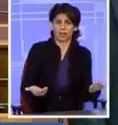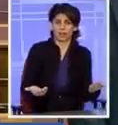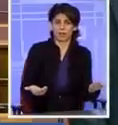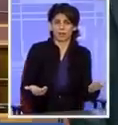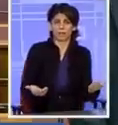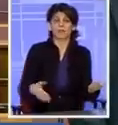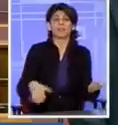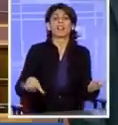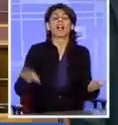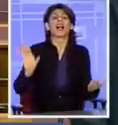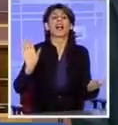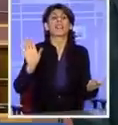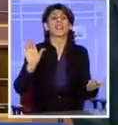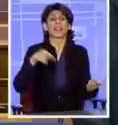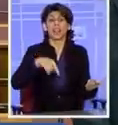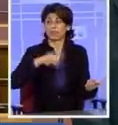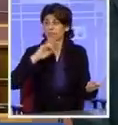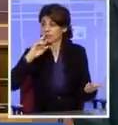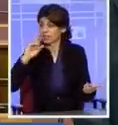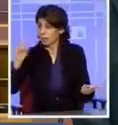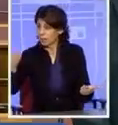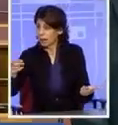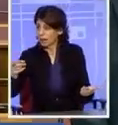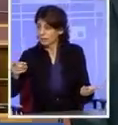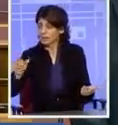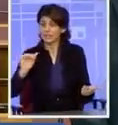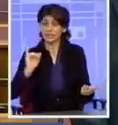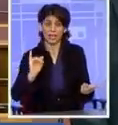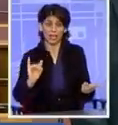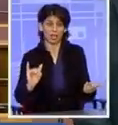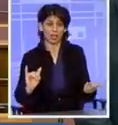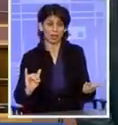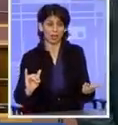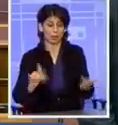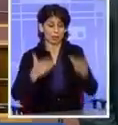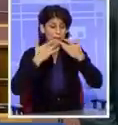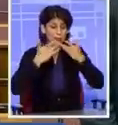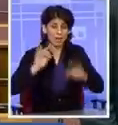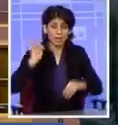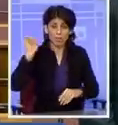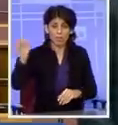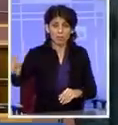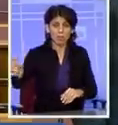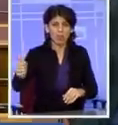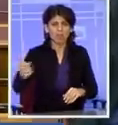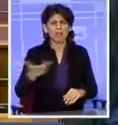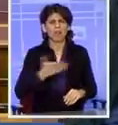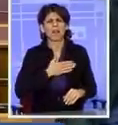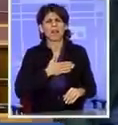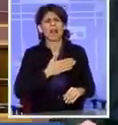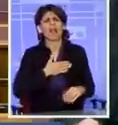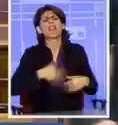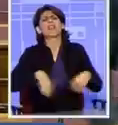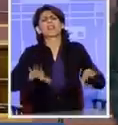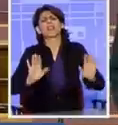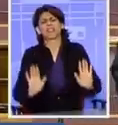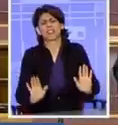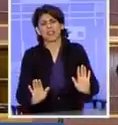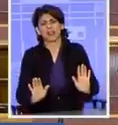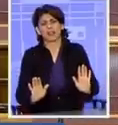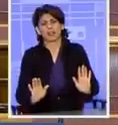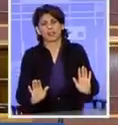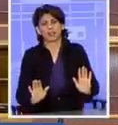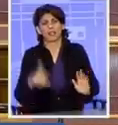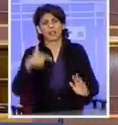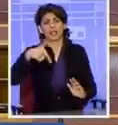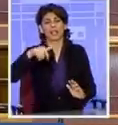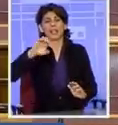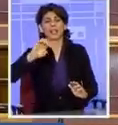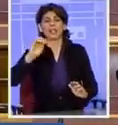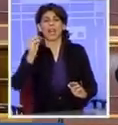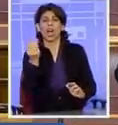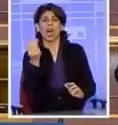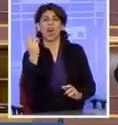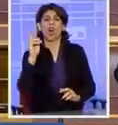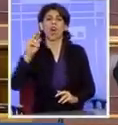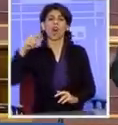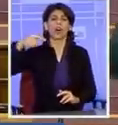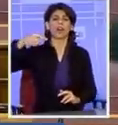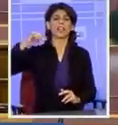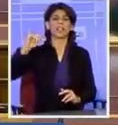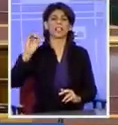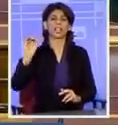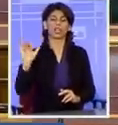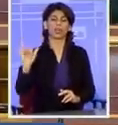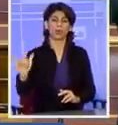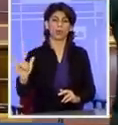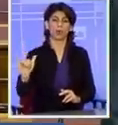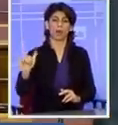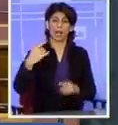φιλότιμο μετά από αυτή την απάντηση να παραιτηθεί, εσείς θα τον κρατήσετε στην κυβέρνηση? Ο κύριος Γεωργίου της Ελληνικής Στατιστικής, το